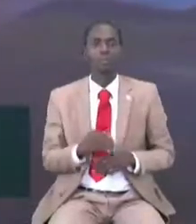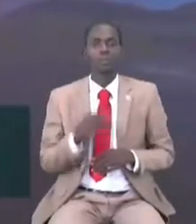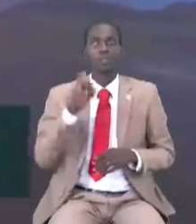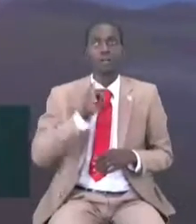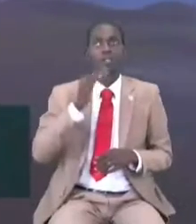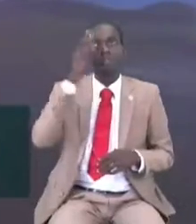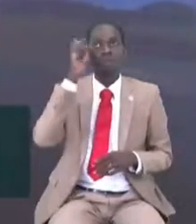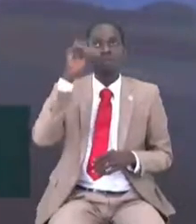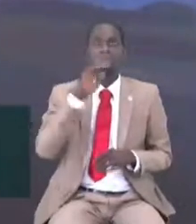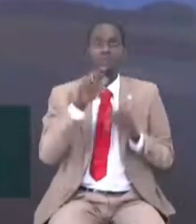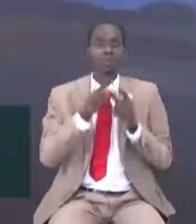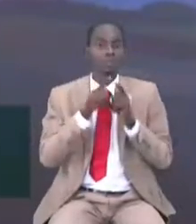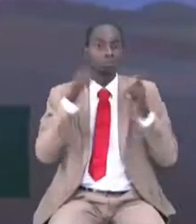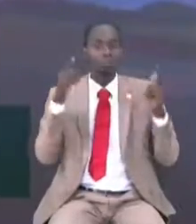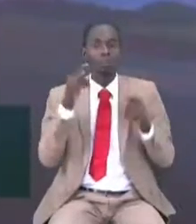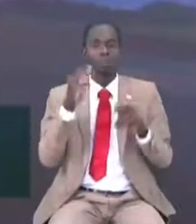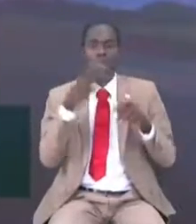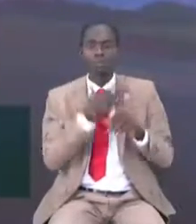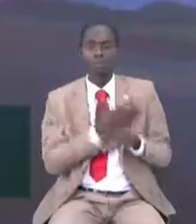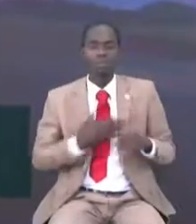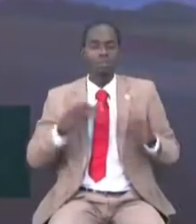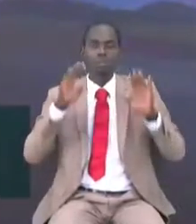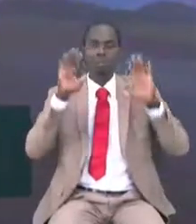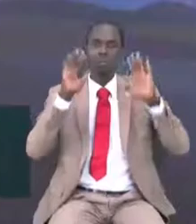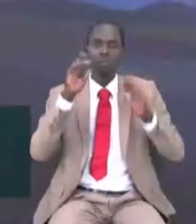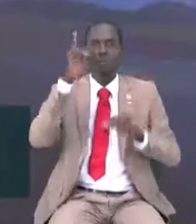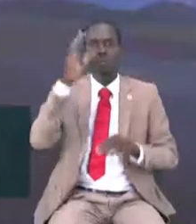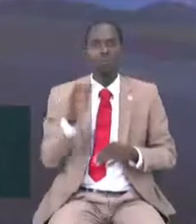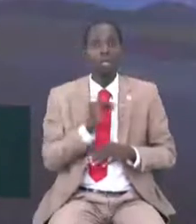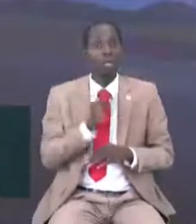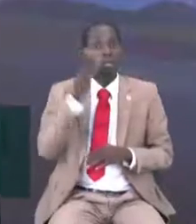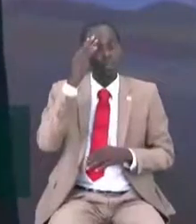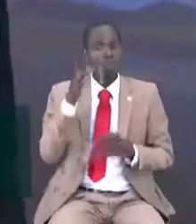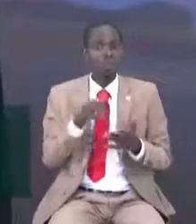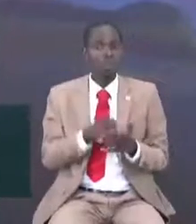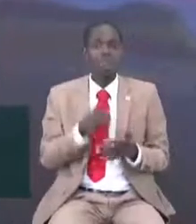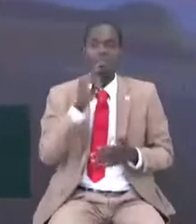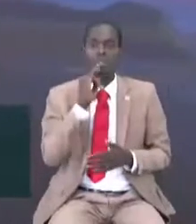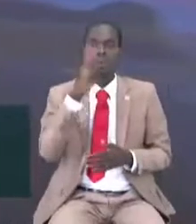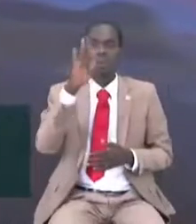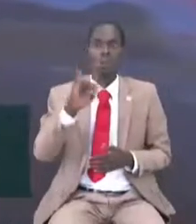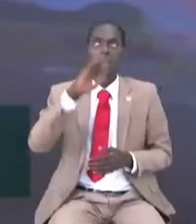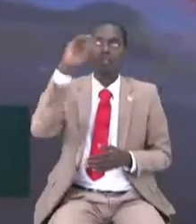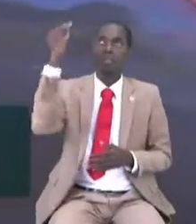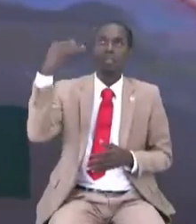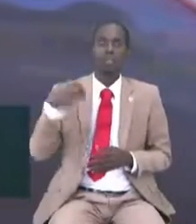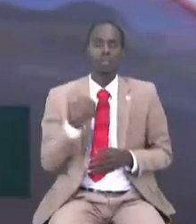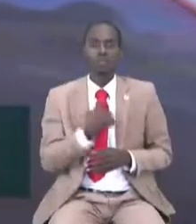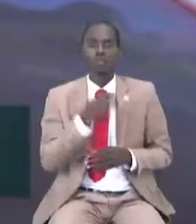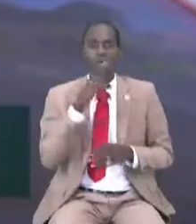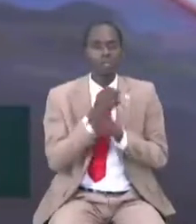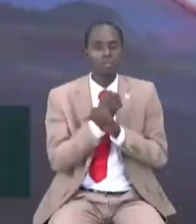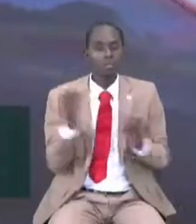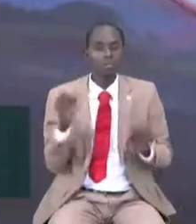pas la grâce que nous sommes sauvés, ce n'est pas par les œuvres. Je savais que dès que je prêche à ces gens-là, le